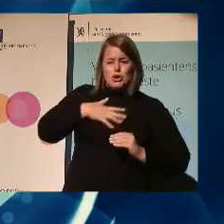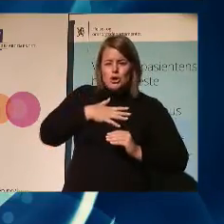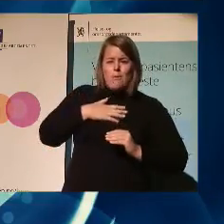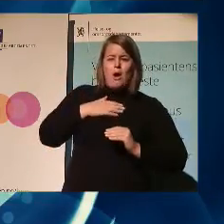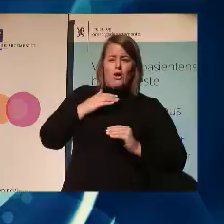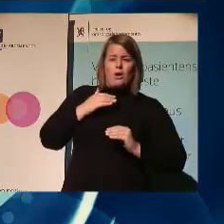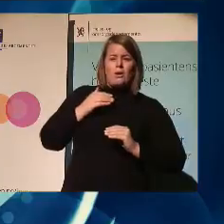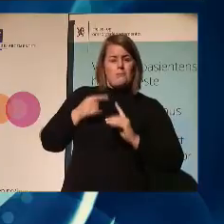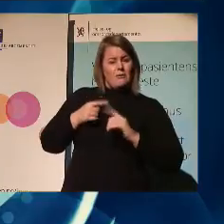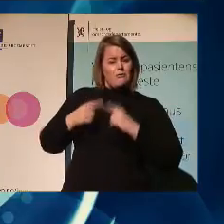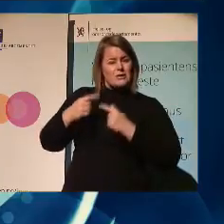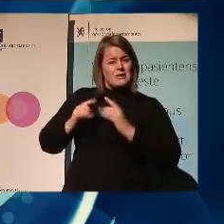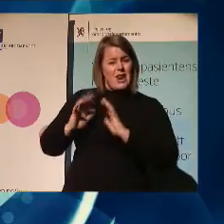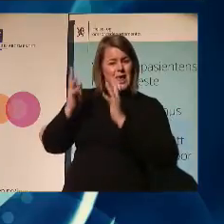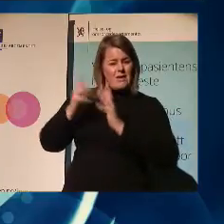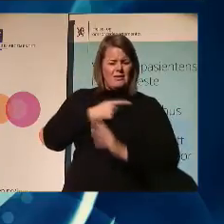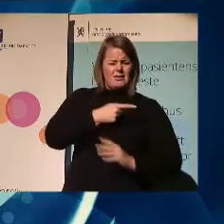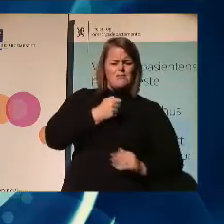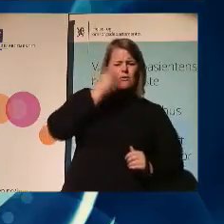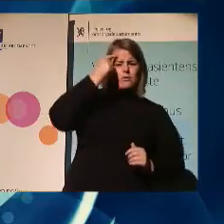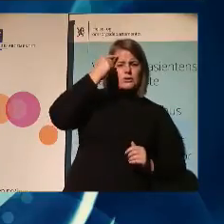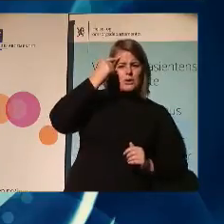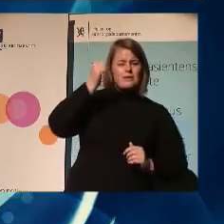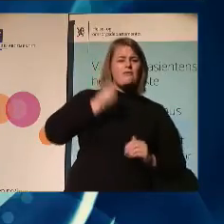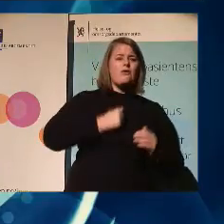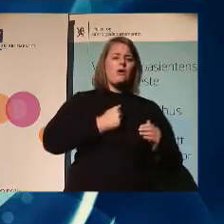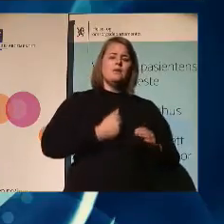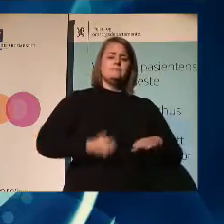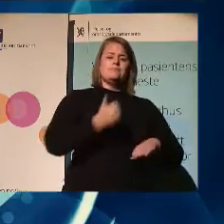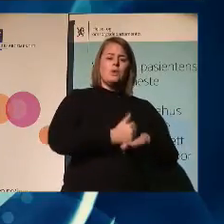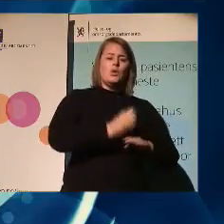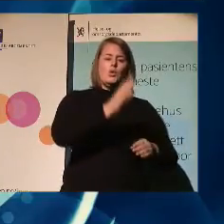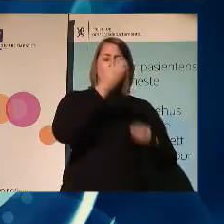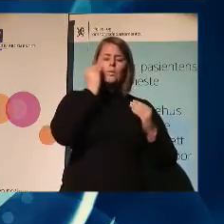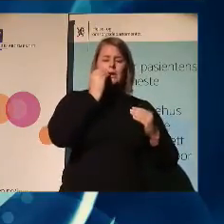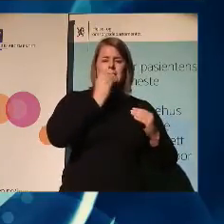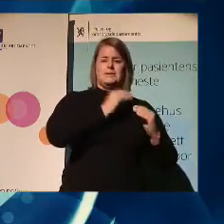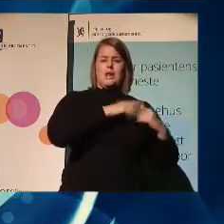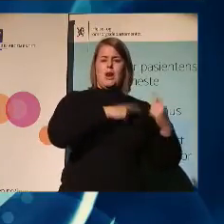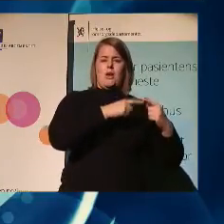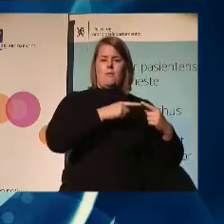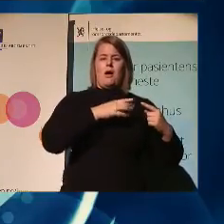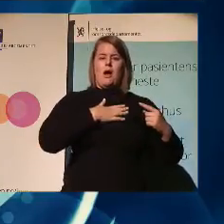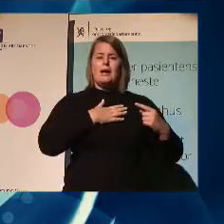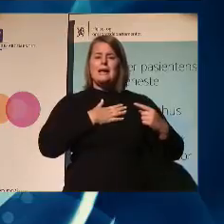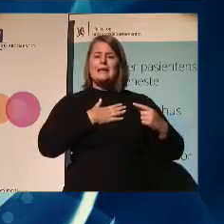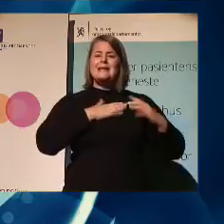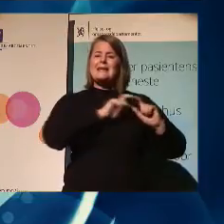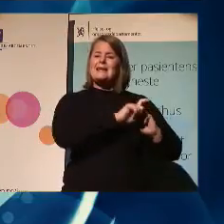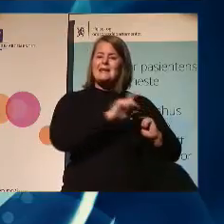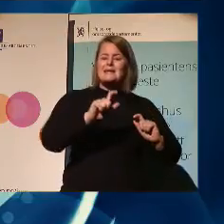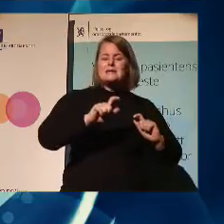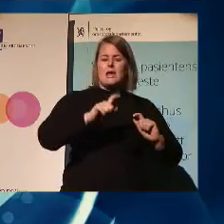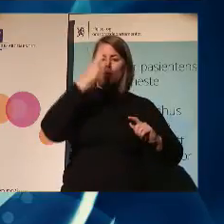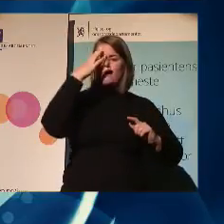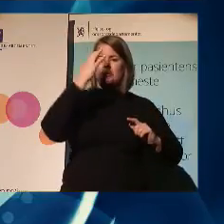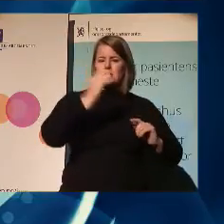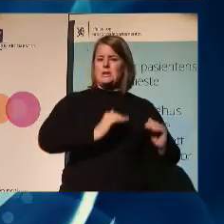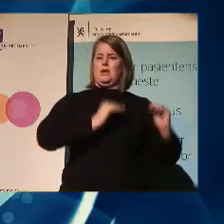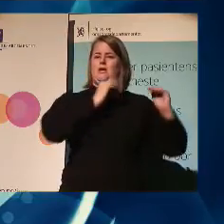da må vi lage utdanningsløp, som har høyere, som statsråden var inne om, klinisk kompetanse på et nivå som gjør det mulig. Det